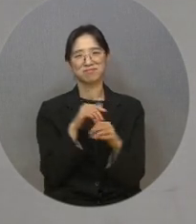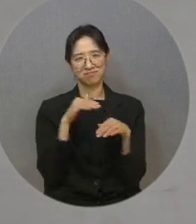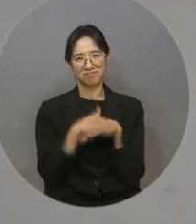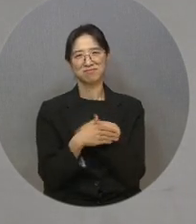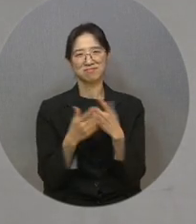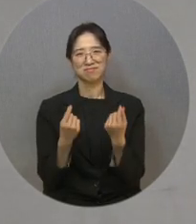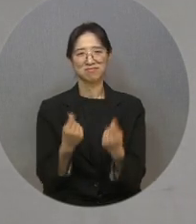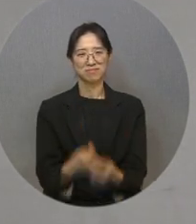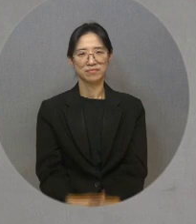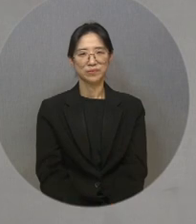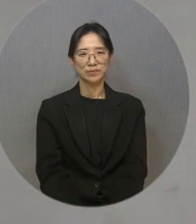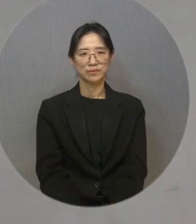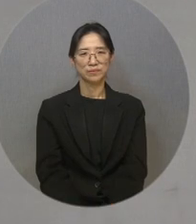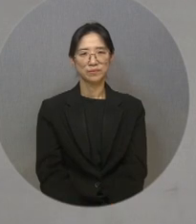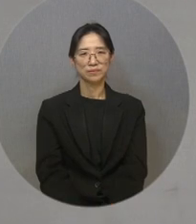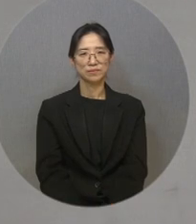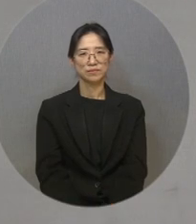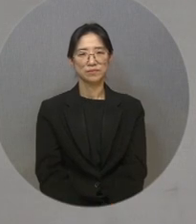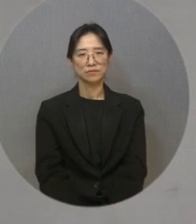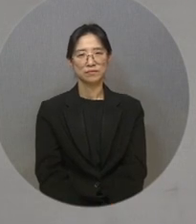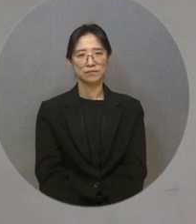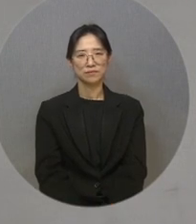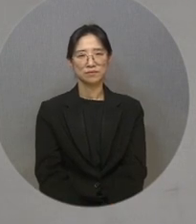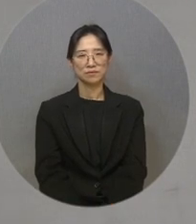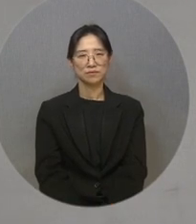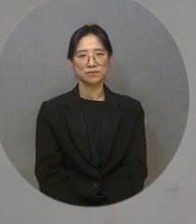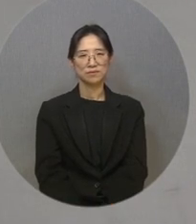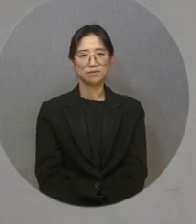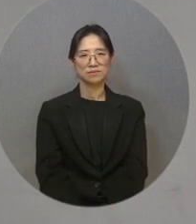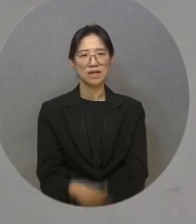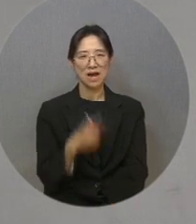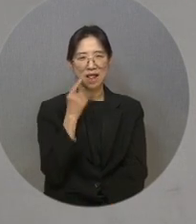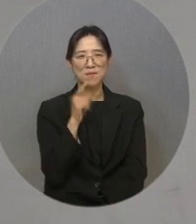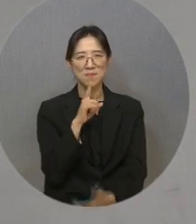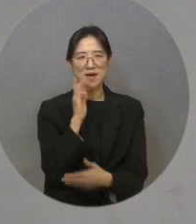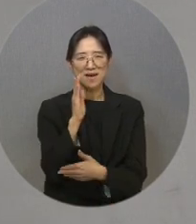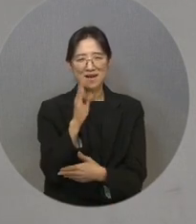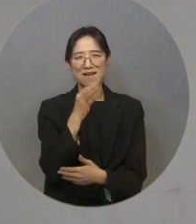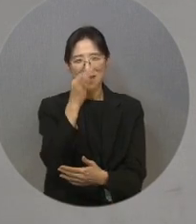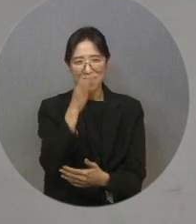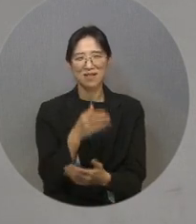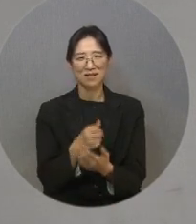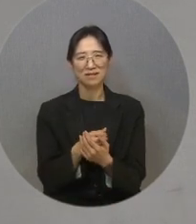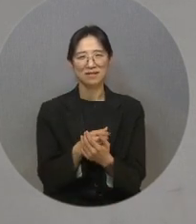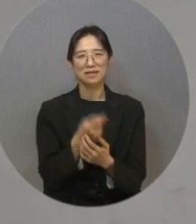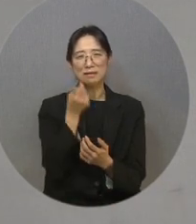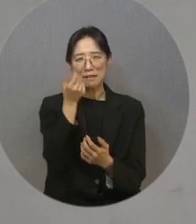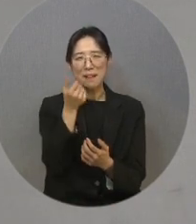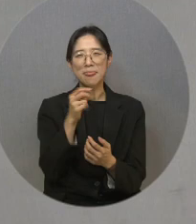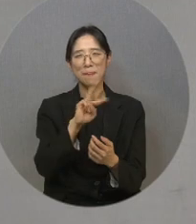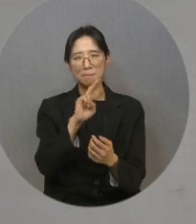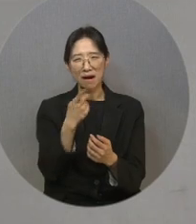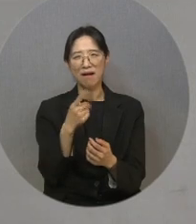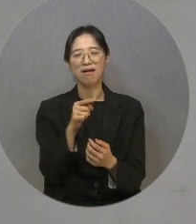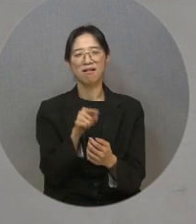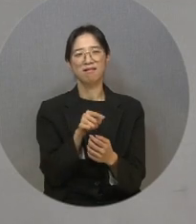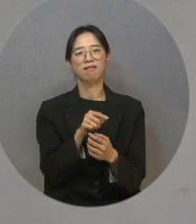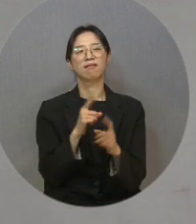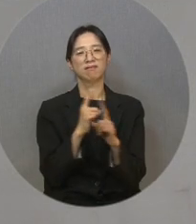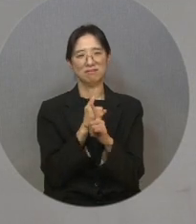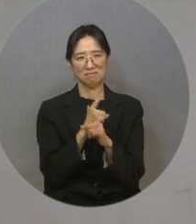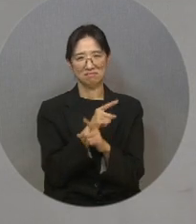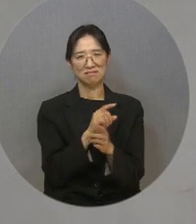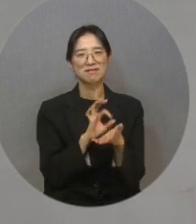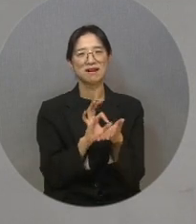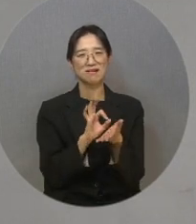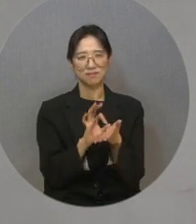바꿔서 쓰는 거예요. 일본말 써서 죄송합니다. 살짝 바꿔서 이렇게 바꿔서 쓰는